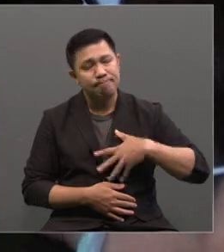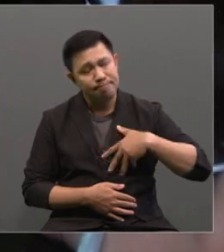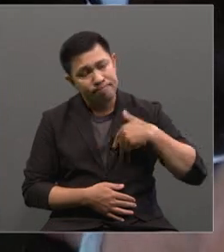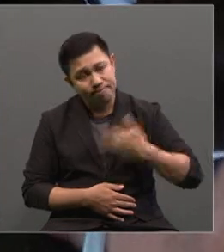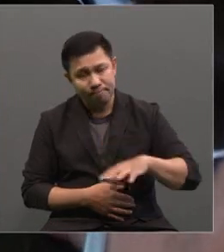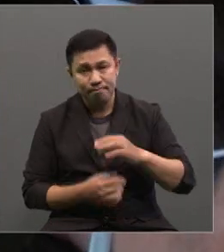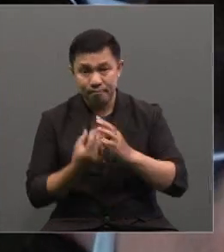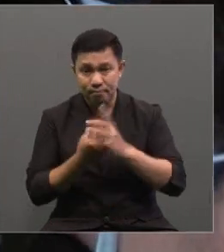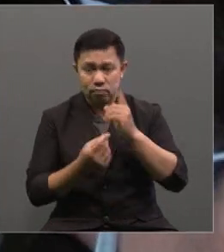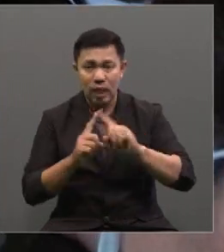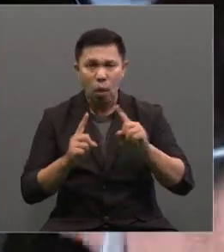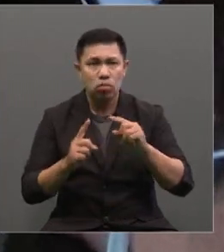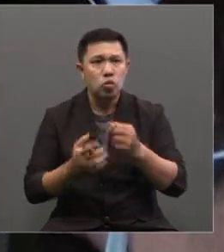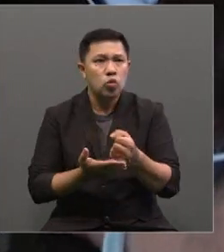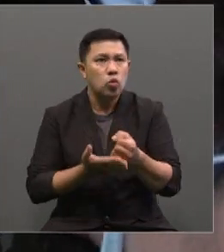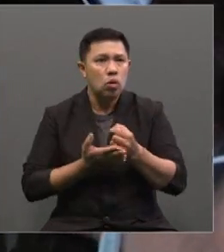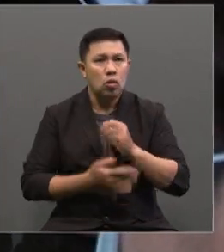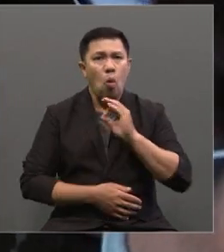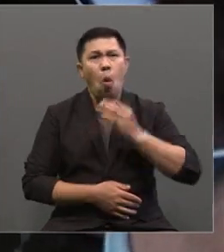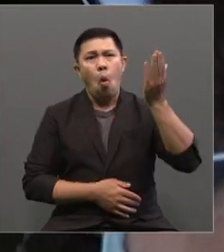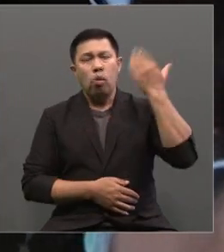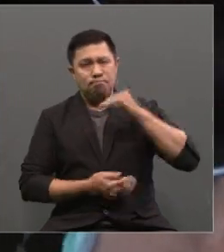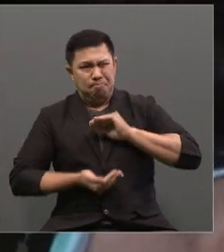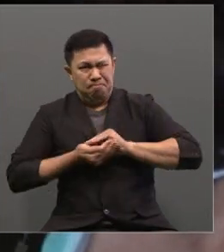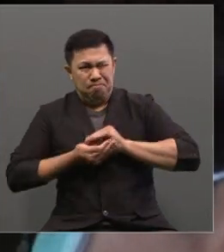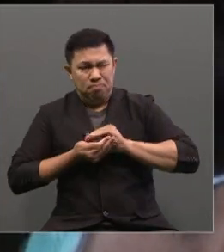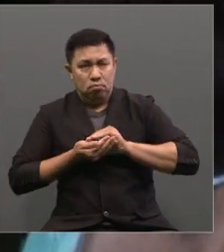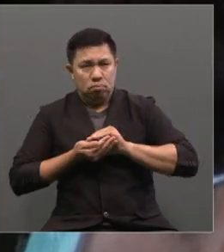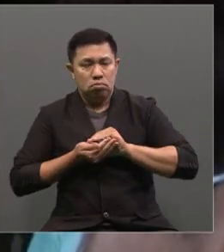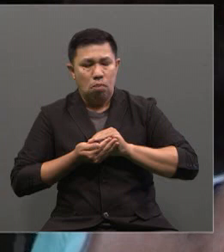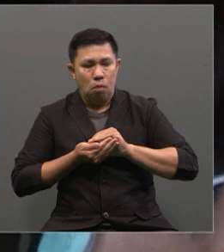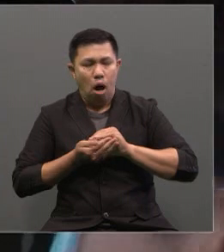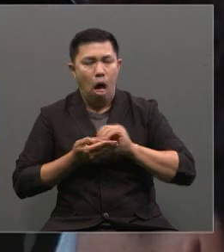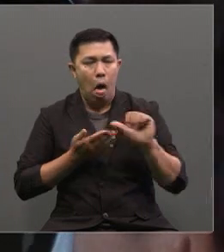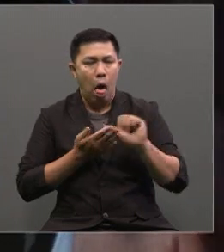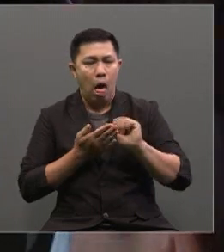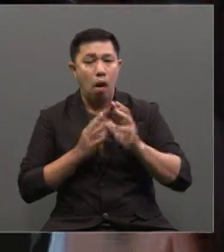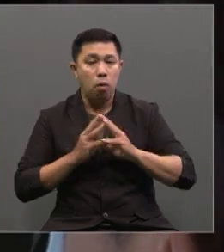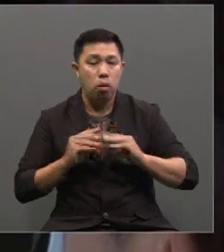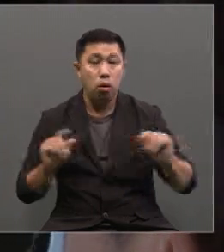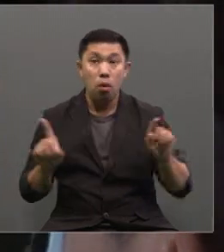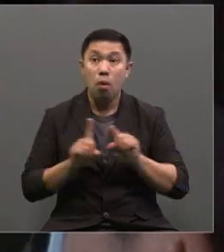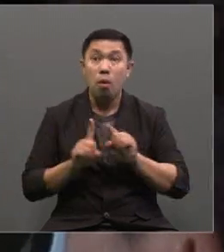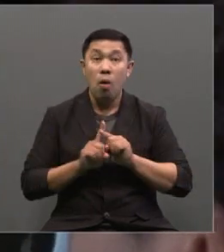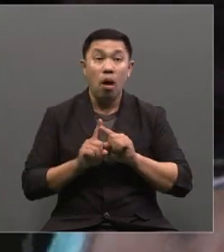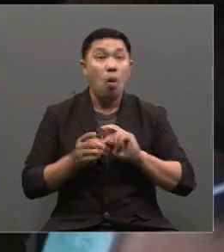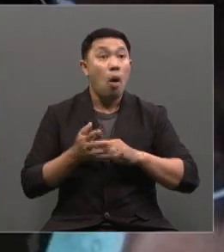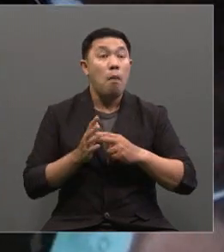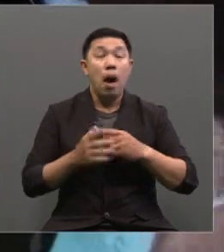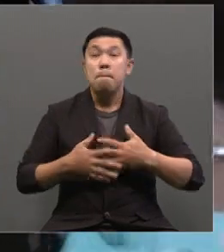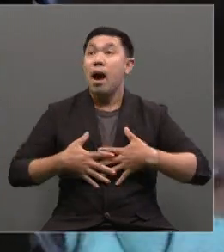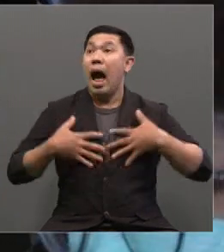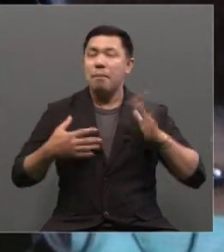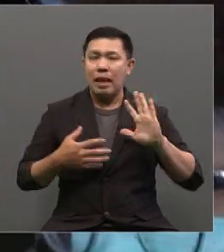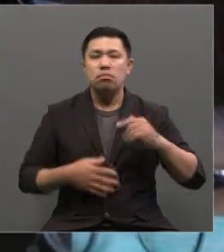หมือนเป็นการทลายความรู้สึกบางอย่างที่มันมีอยู่ตลอดในใจแหละ อันนี้มันโล่งเลยมั้ย มันก็ไม่ได้โล่งหรอกแต่มันก็